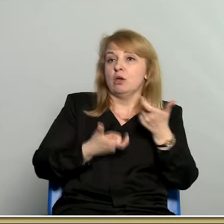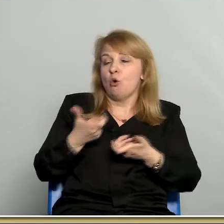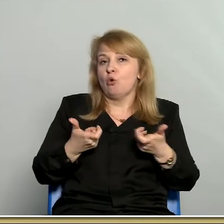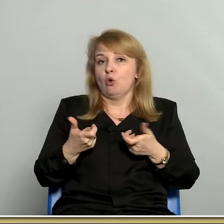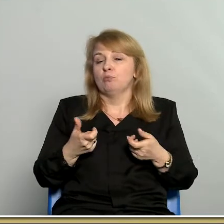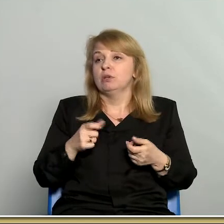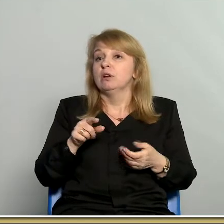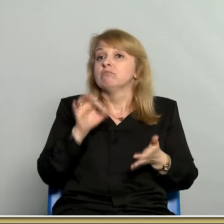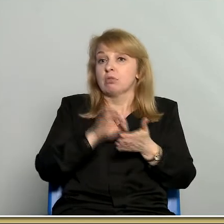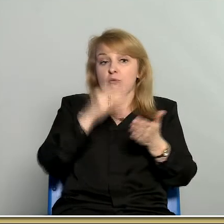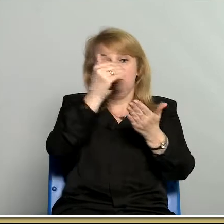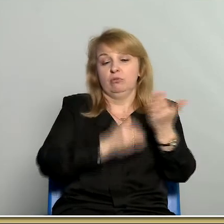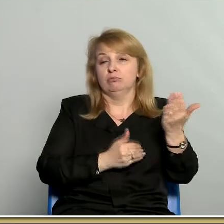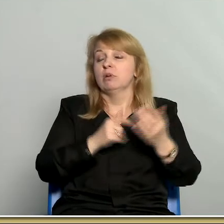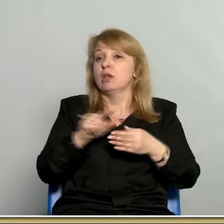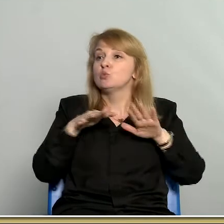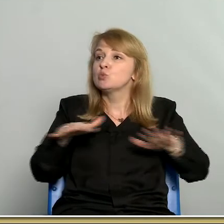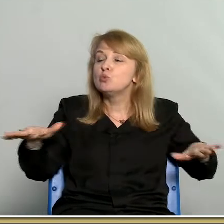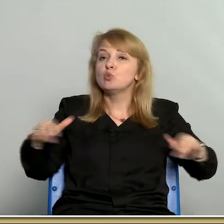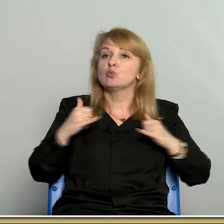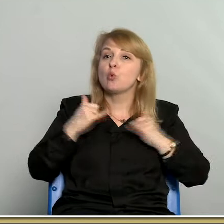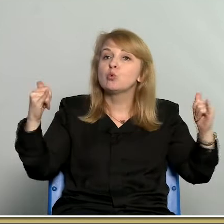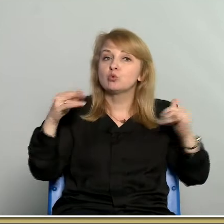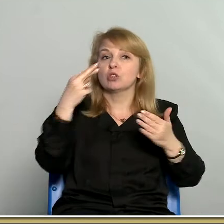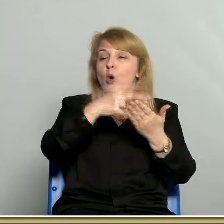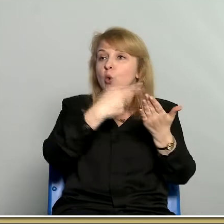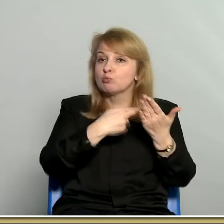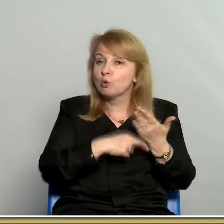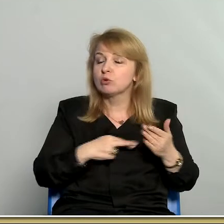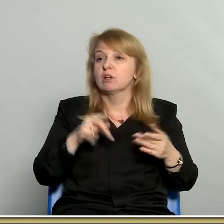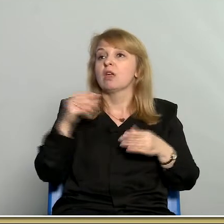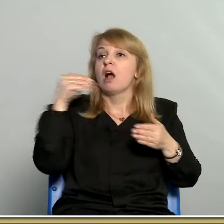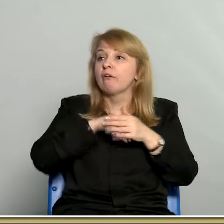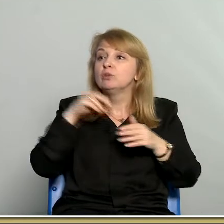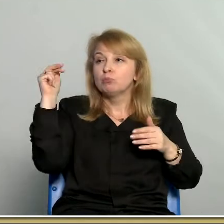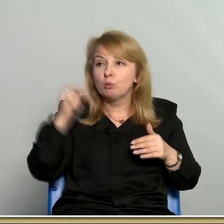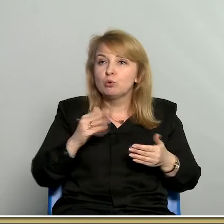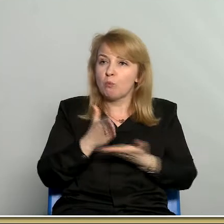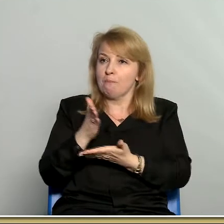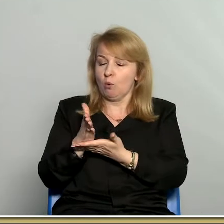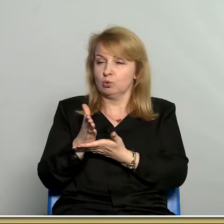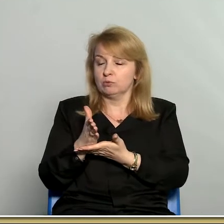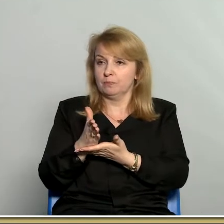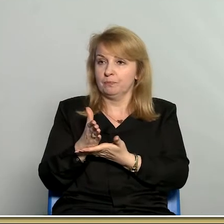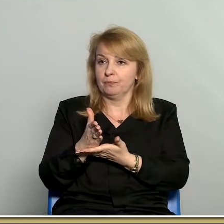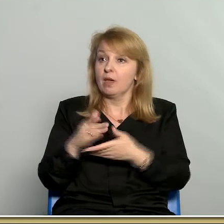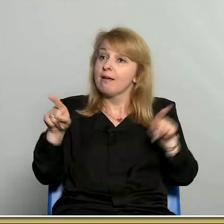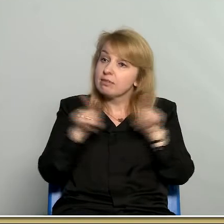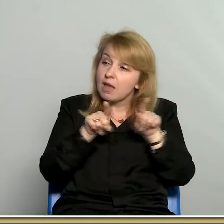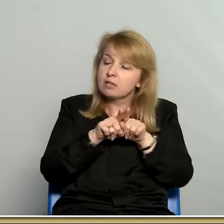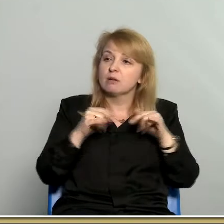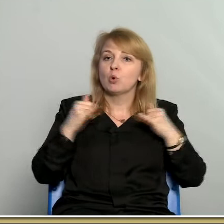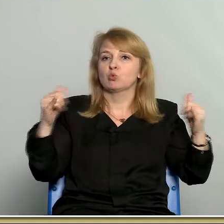obfitował w ogóle w dużą ilość rozporządzeń pomocowych, które będziemy musieli stosować. Również często w przypadku